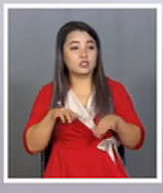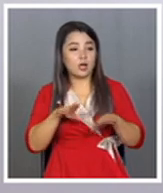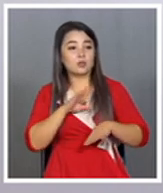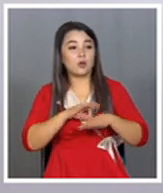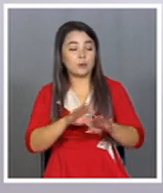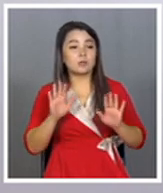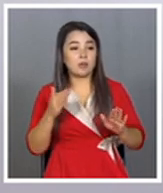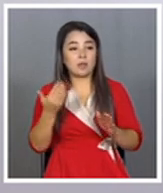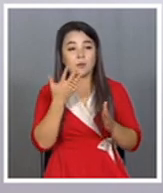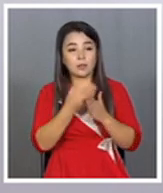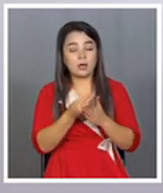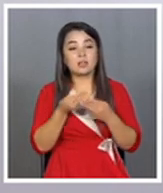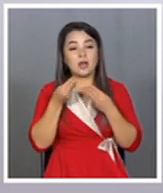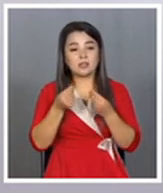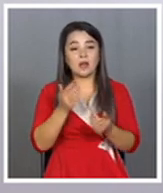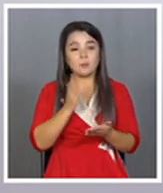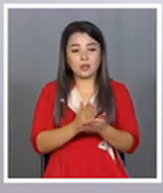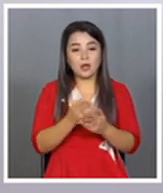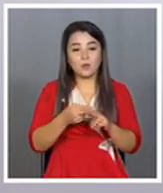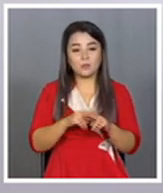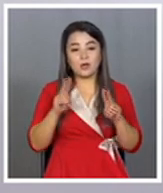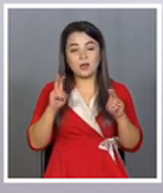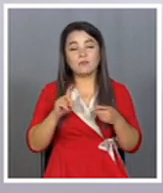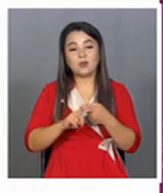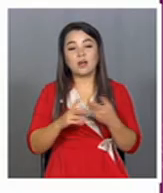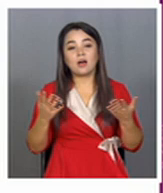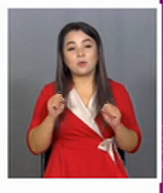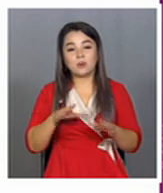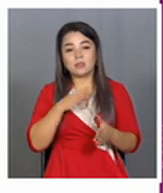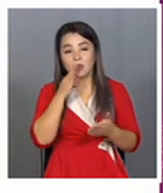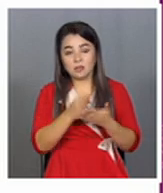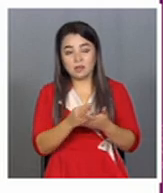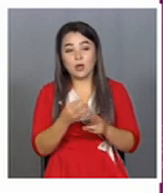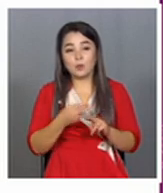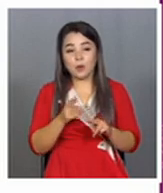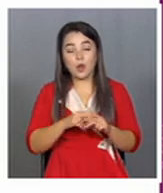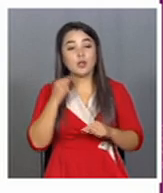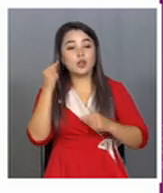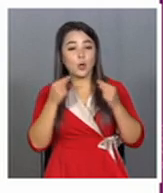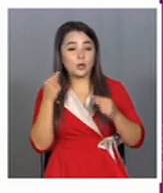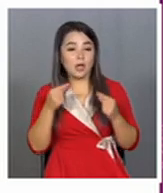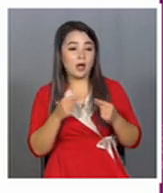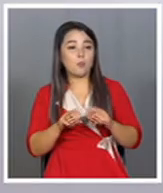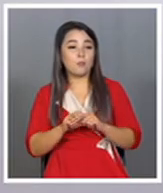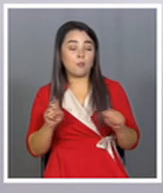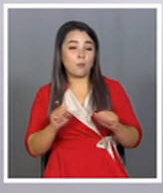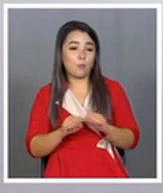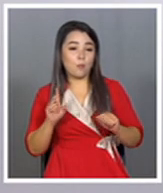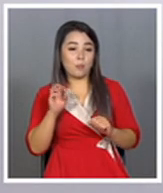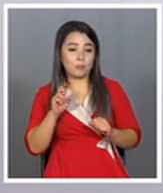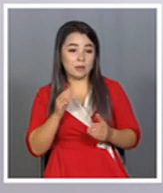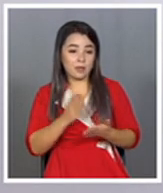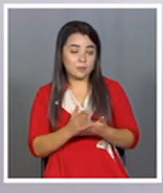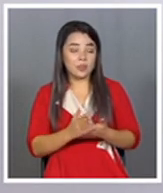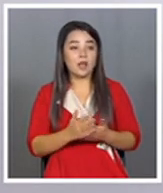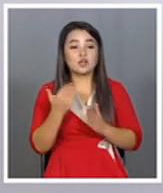орындалғанда ғана әсер ете бастайды. Бұл қандай вирус болуы мүмкін? Ол логикалық бомбалар.